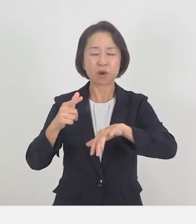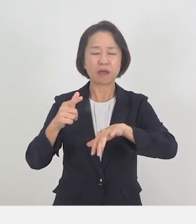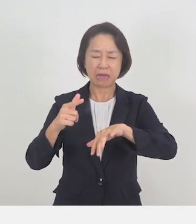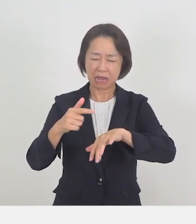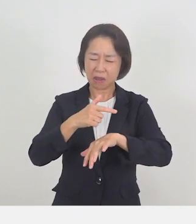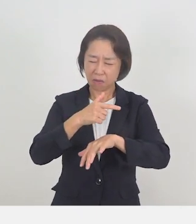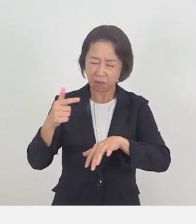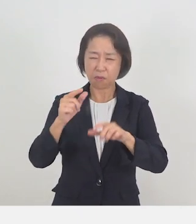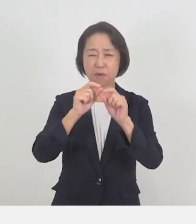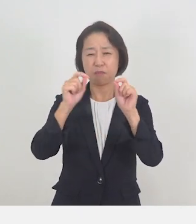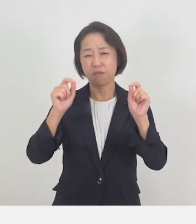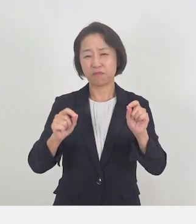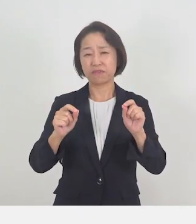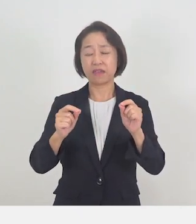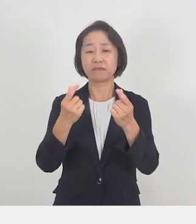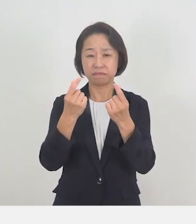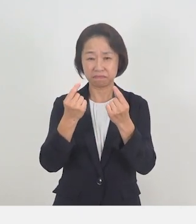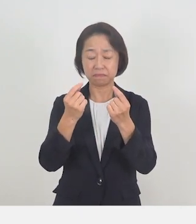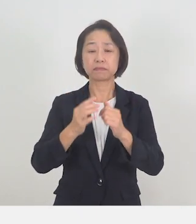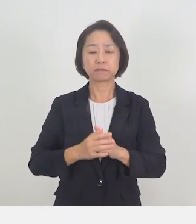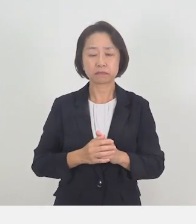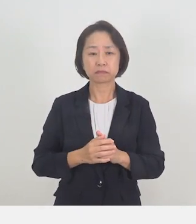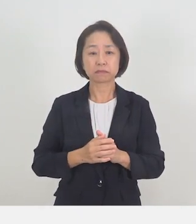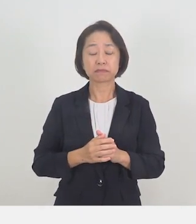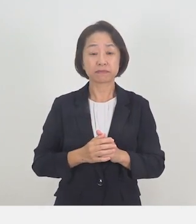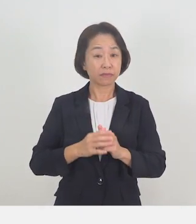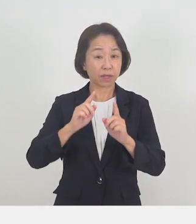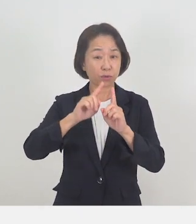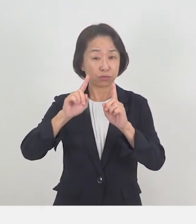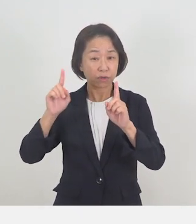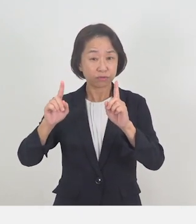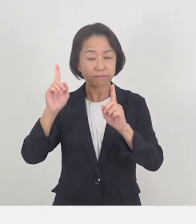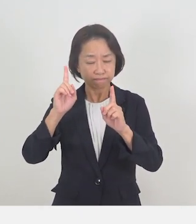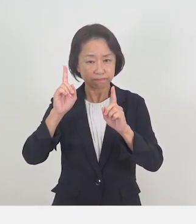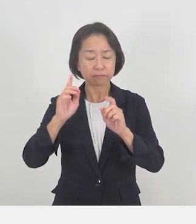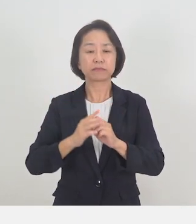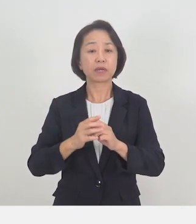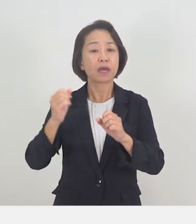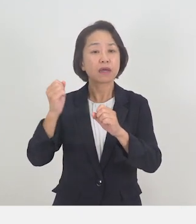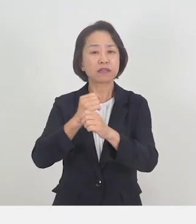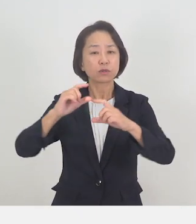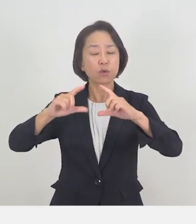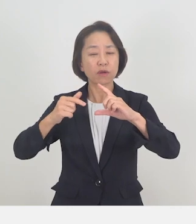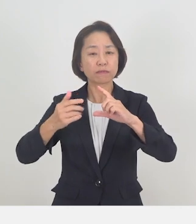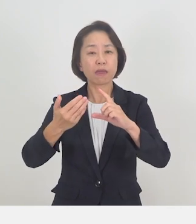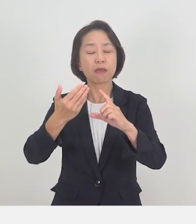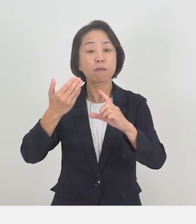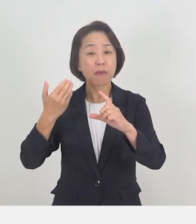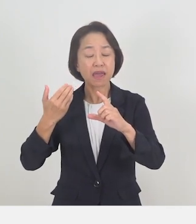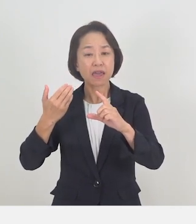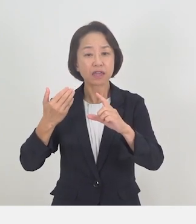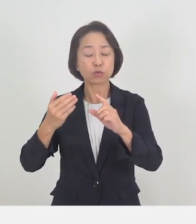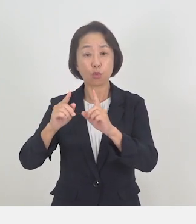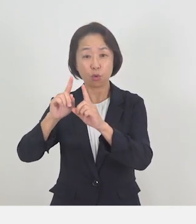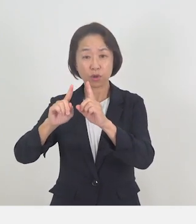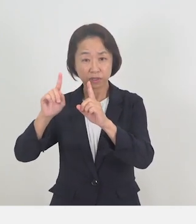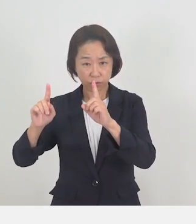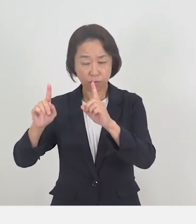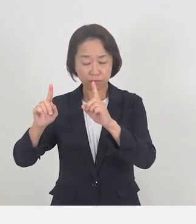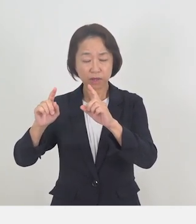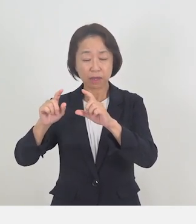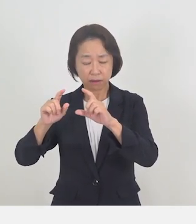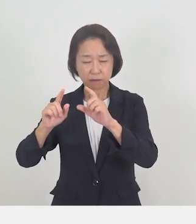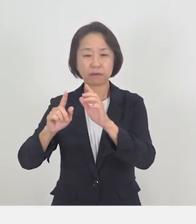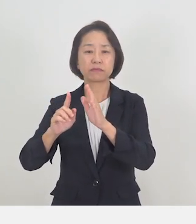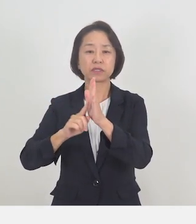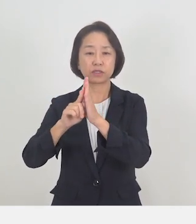申告化しておりますまずは左側のグラフですが産業革命前からの平均気温の上昇のグラフを載せており